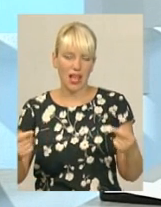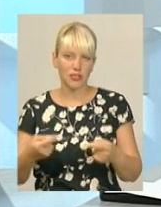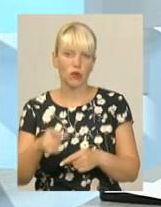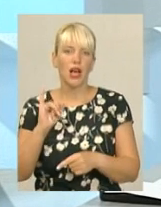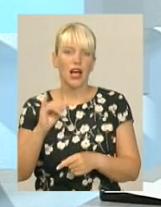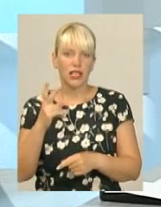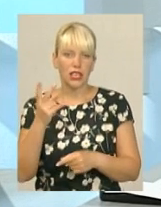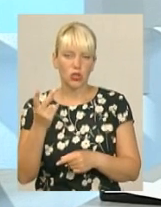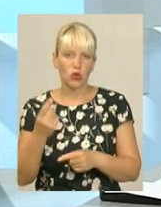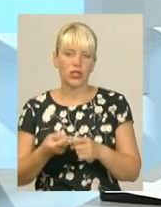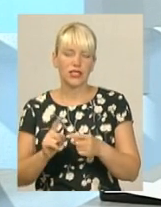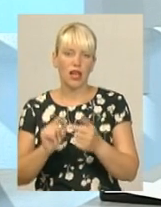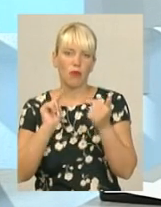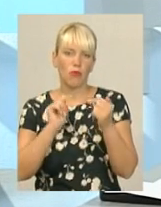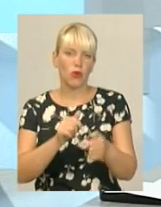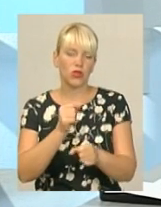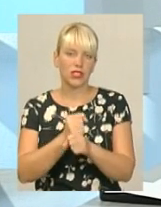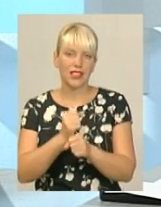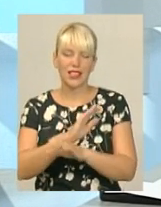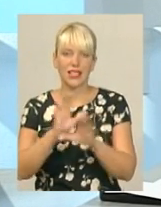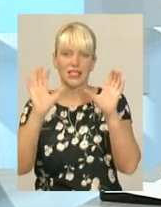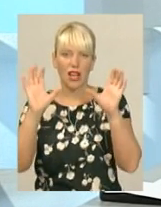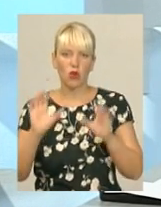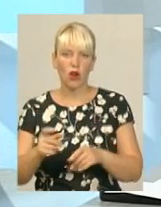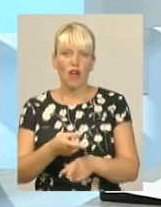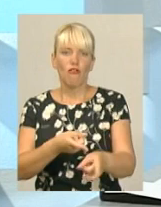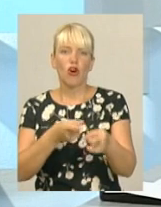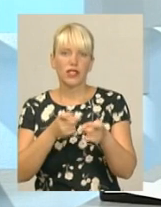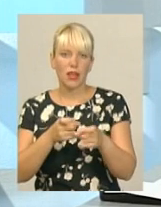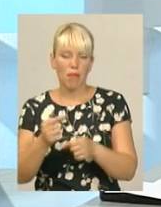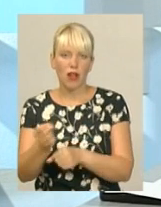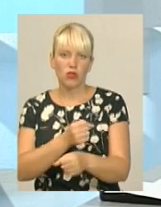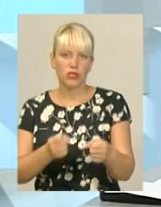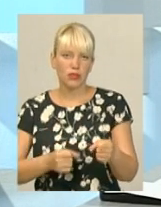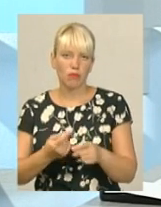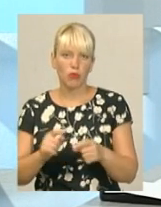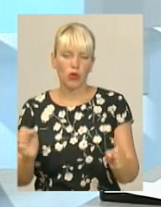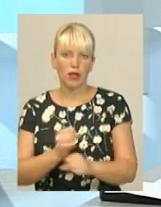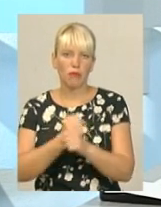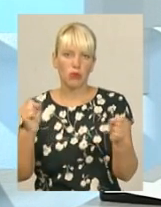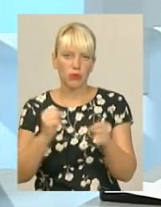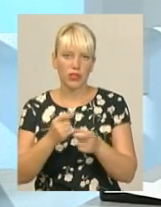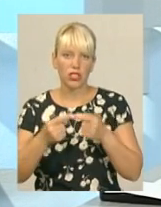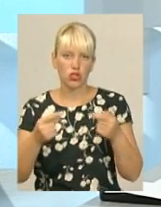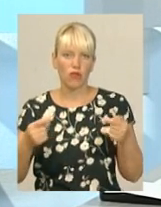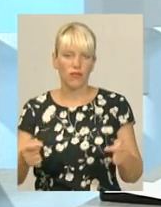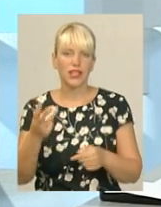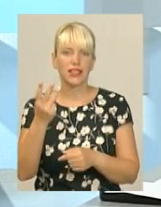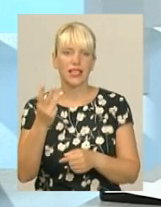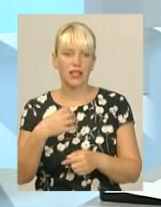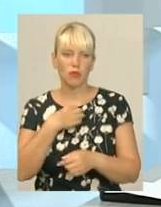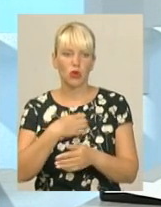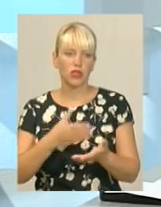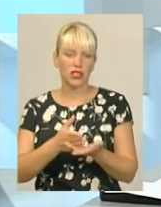діяльності – це протидія незаконному обігу вогнепальної зброї, боєприпасів та вибухових речовин. Третій